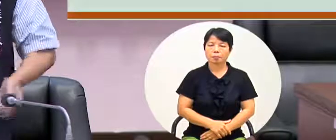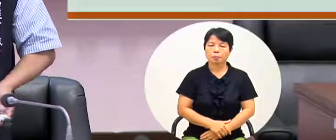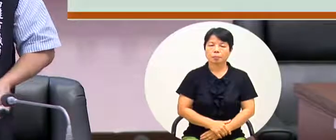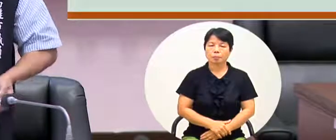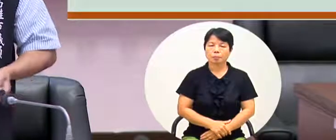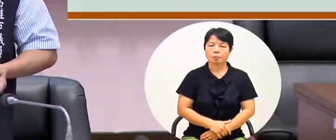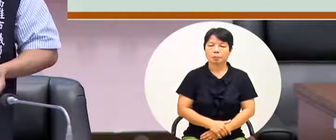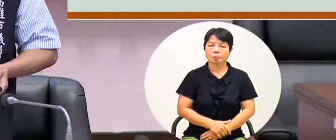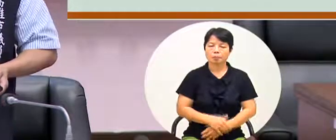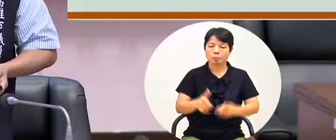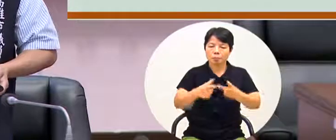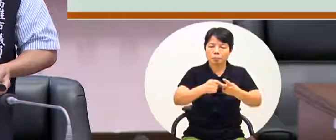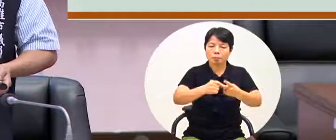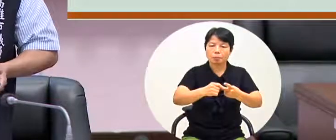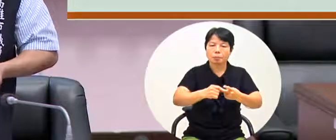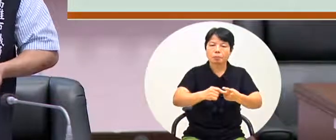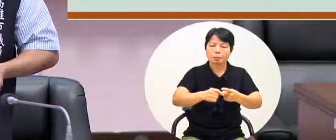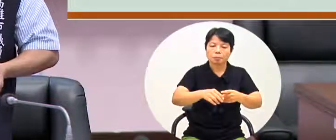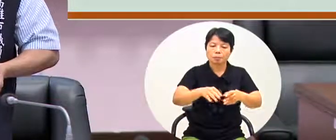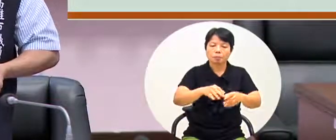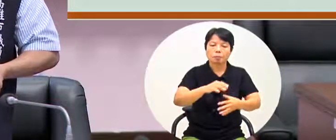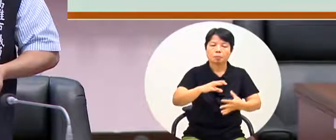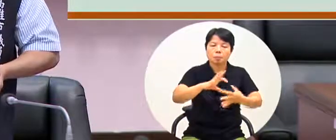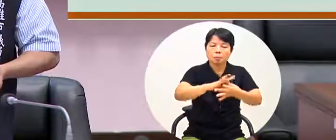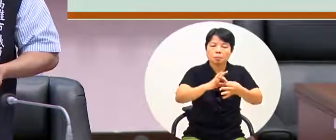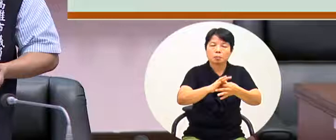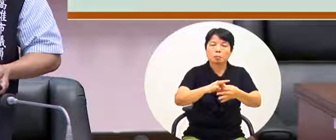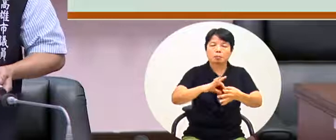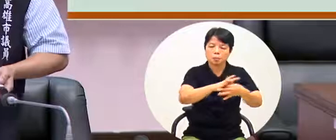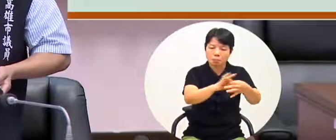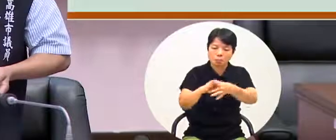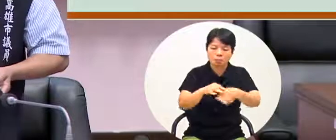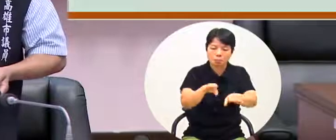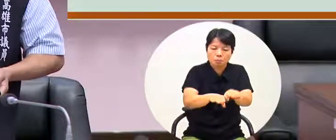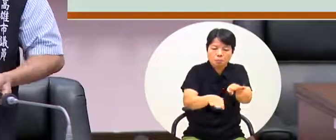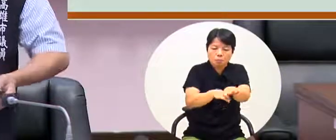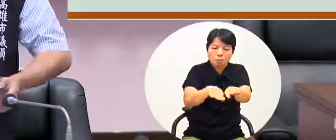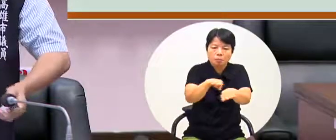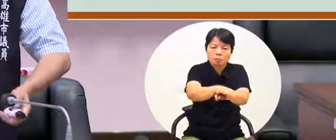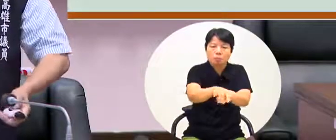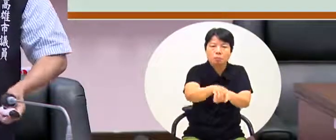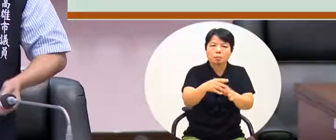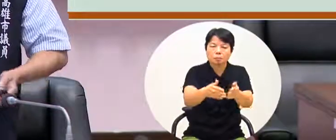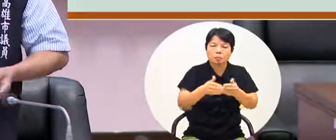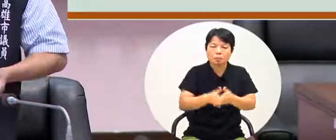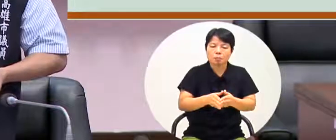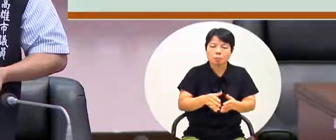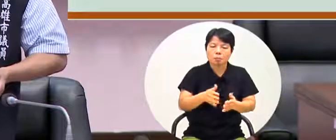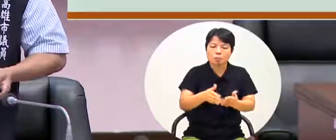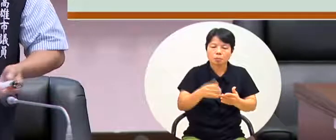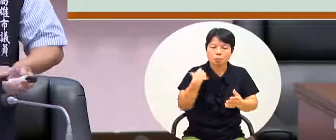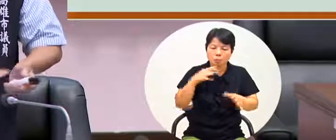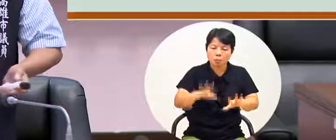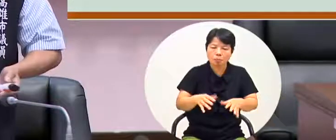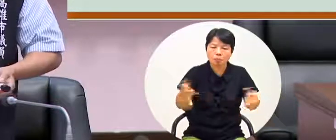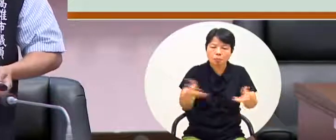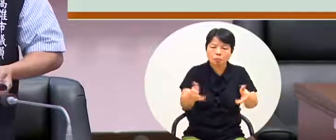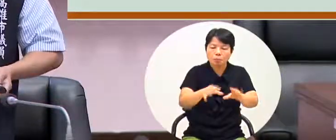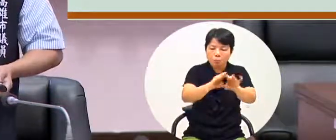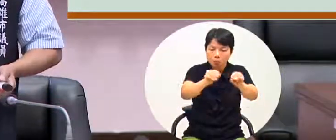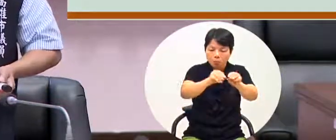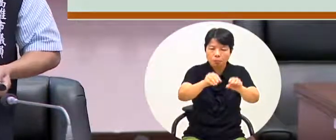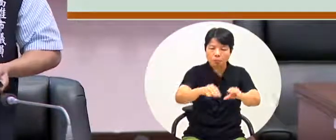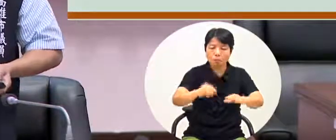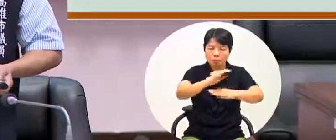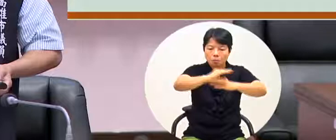连锁针内底吼伊是爱设计。这个脆胶的这个结配啦吼，伫涂骹底，你按那如果以后